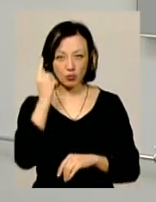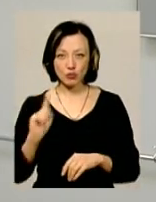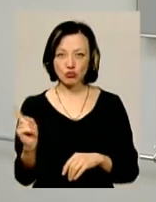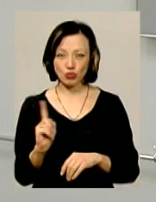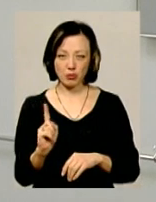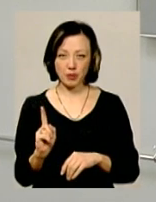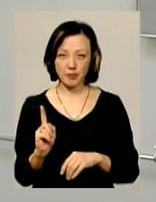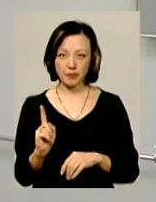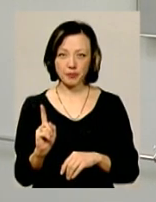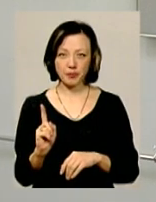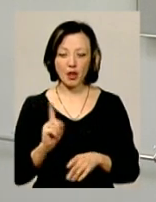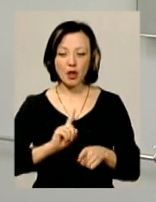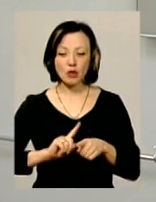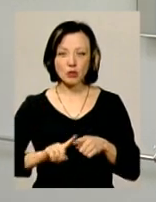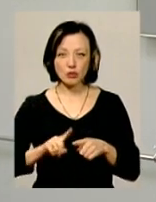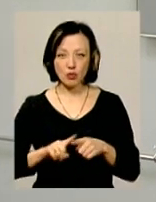щоб